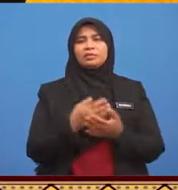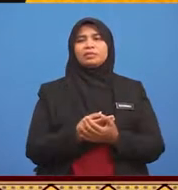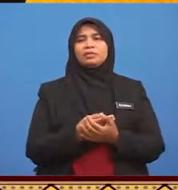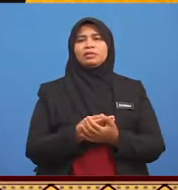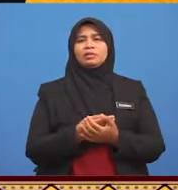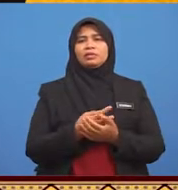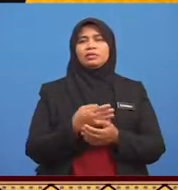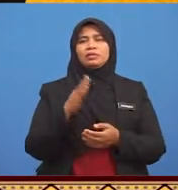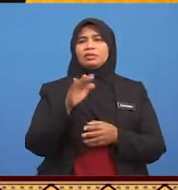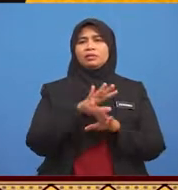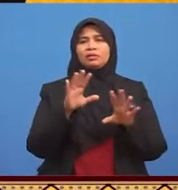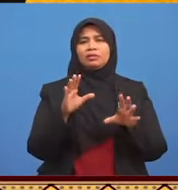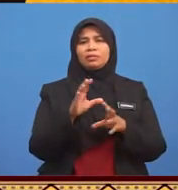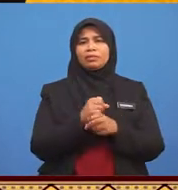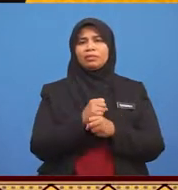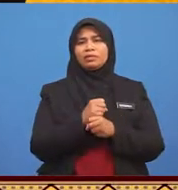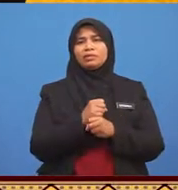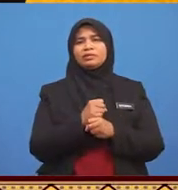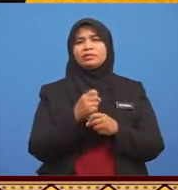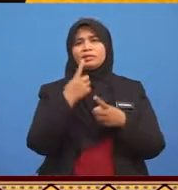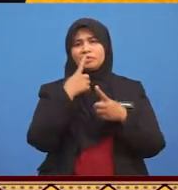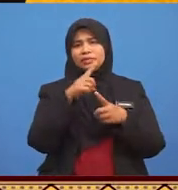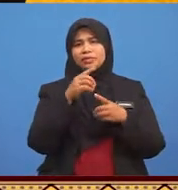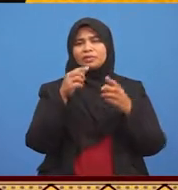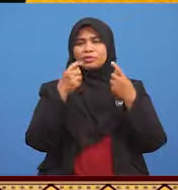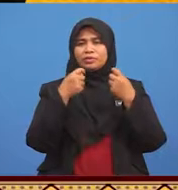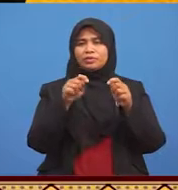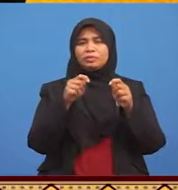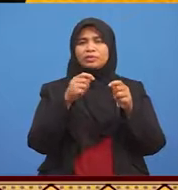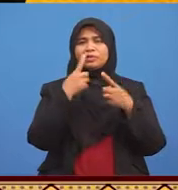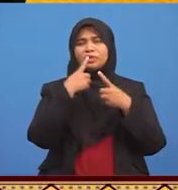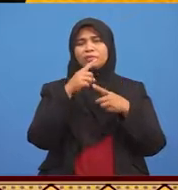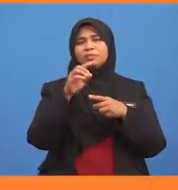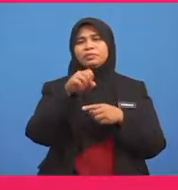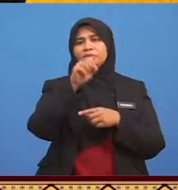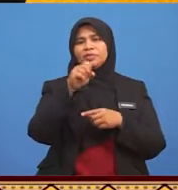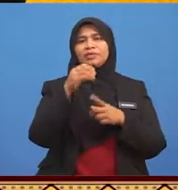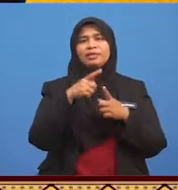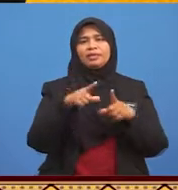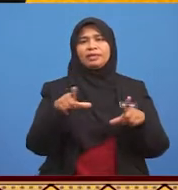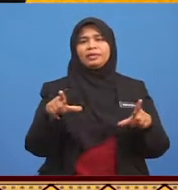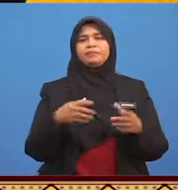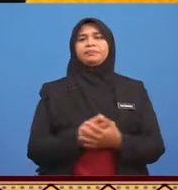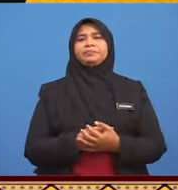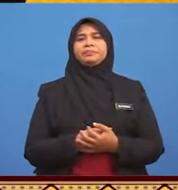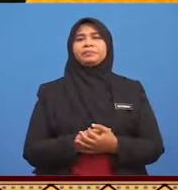tidak dapat menjawab dengan tepat, cuba jawab soalan-soalan ustazah yang lain pula ya. Baiklah.